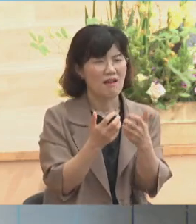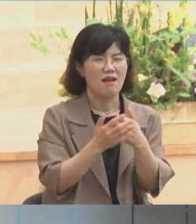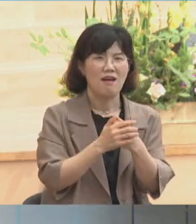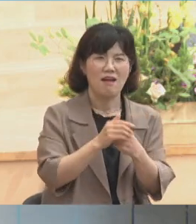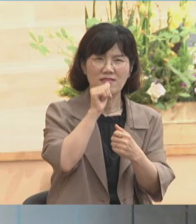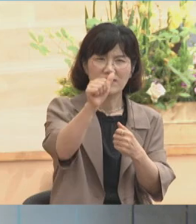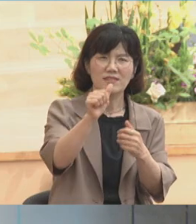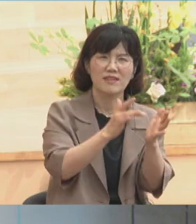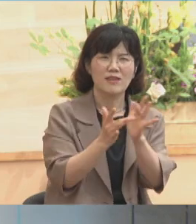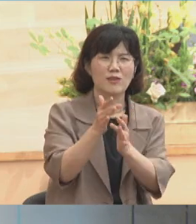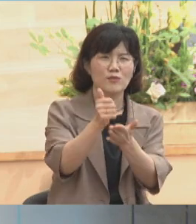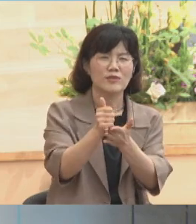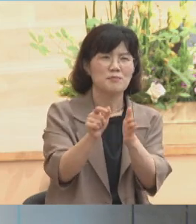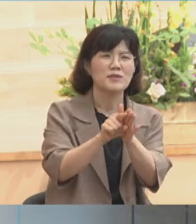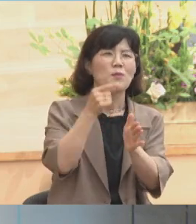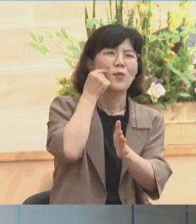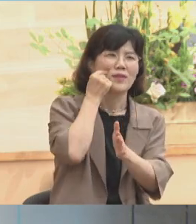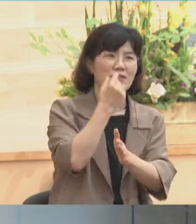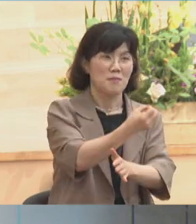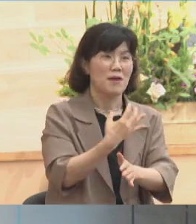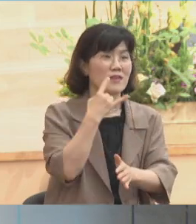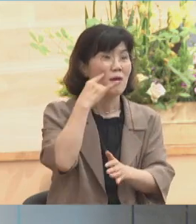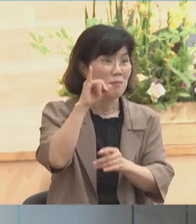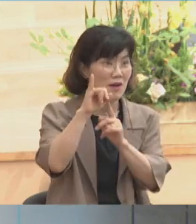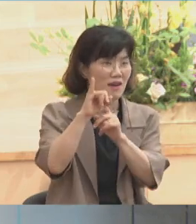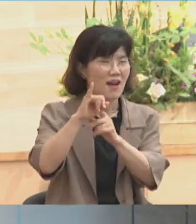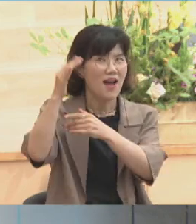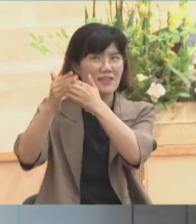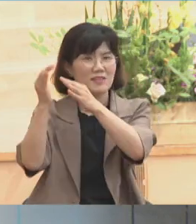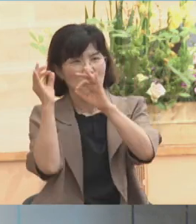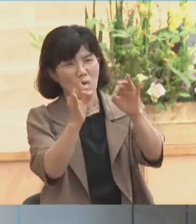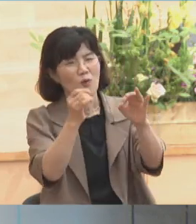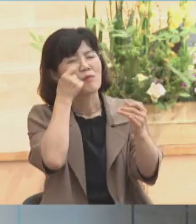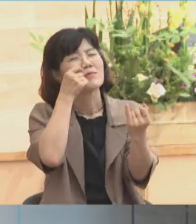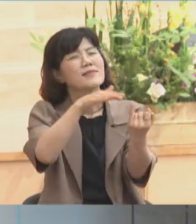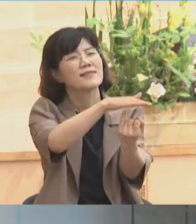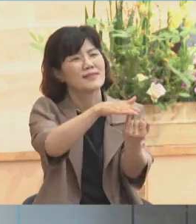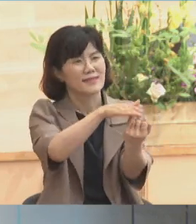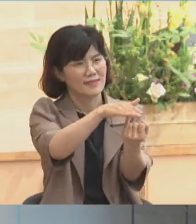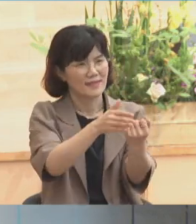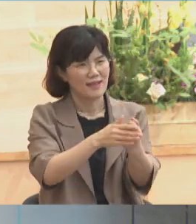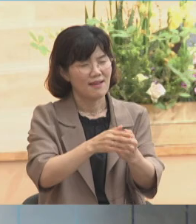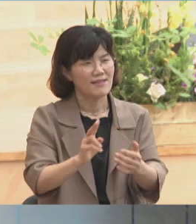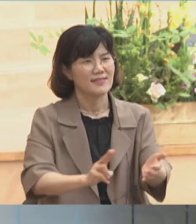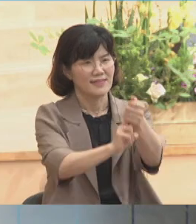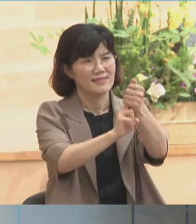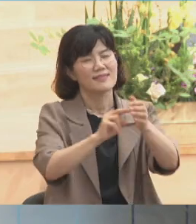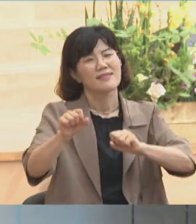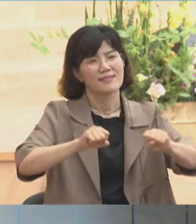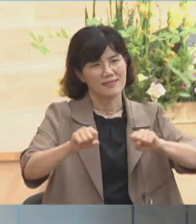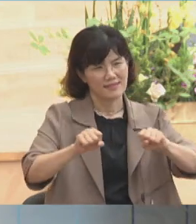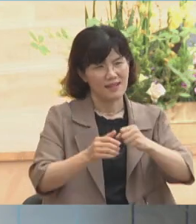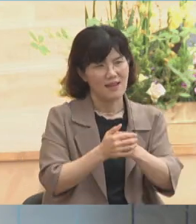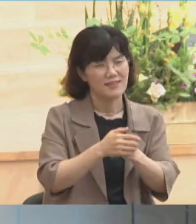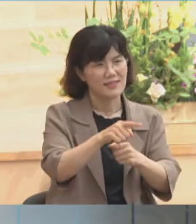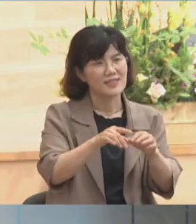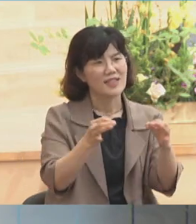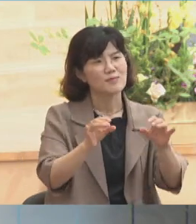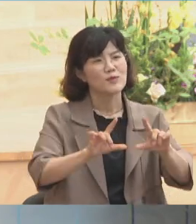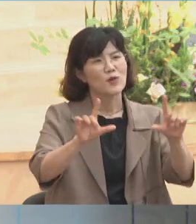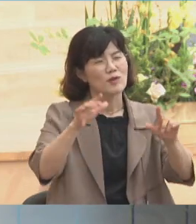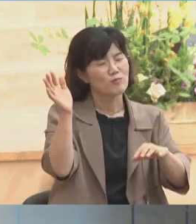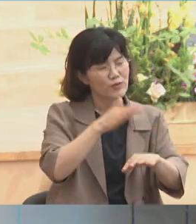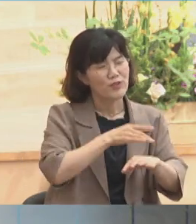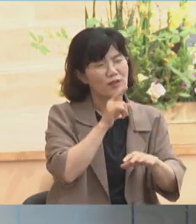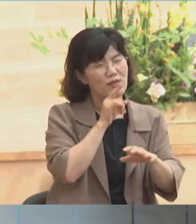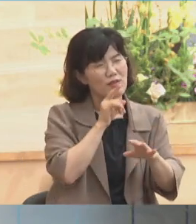예수님을 믿을 수 없다던 엄마를 하나님은 불쌍히 여기시고 기적적으로 역사하셔서 그날 금요일부터